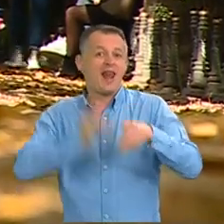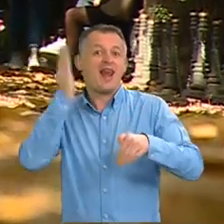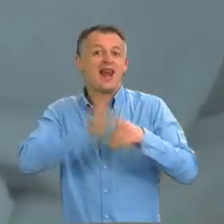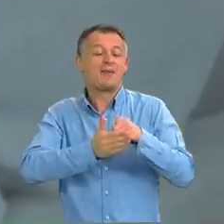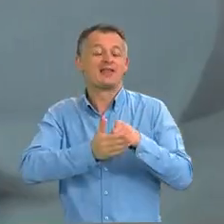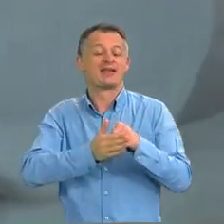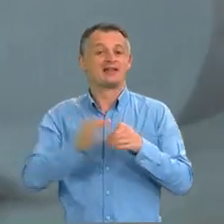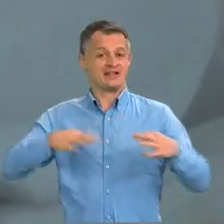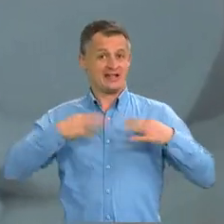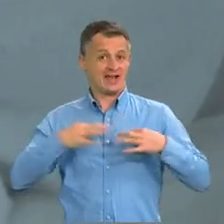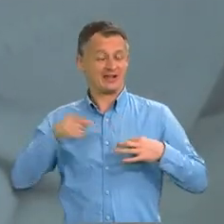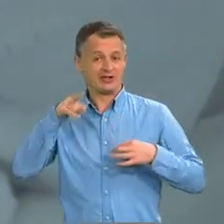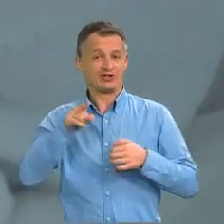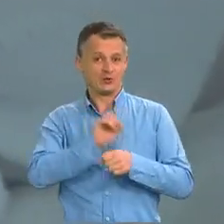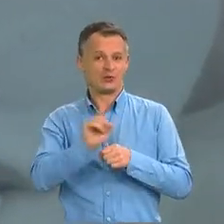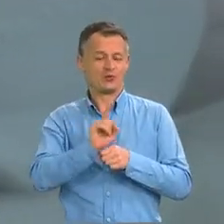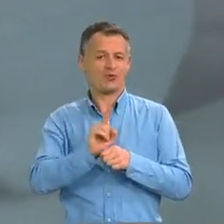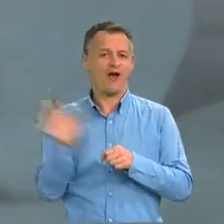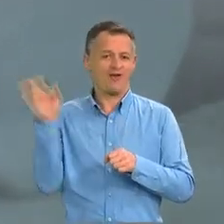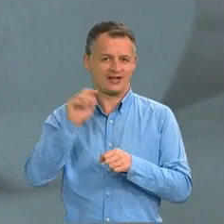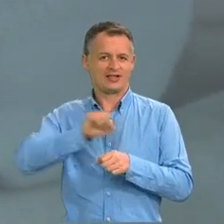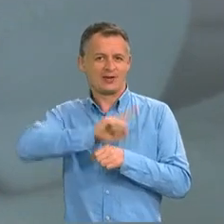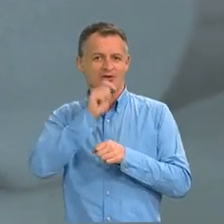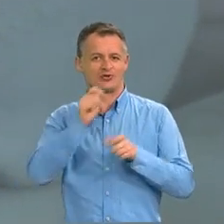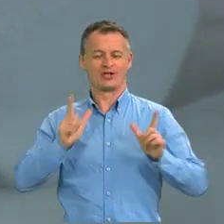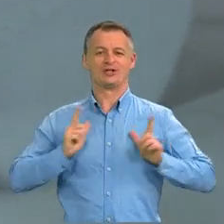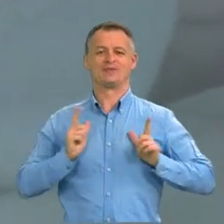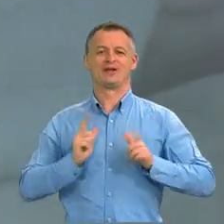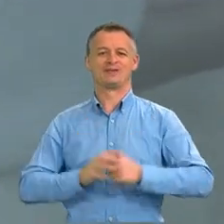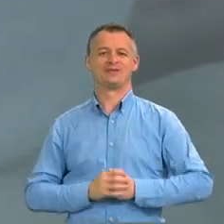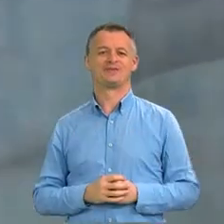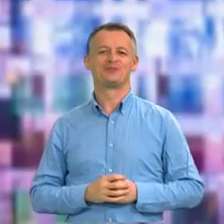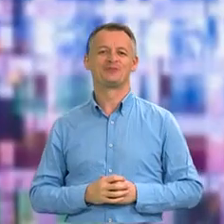capitol, aflați imediat în jurnal.